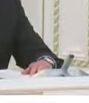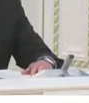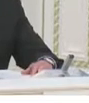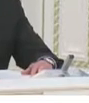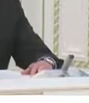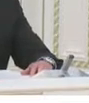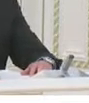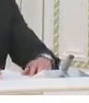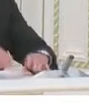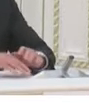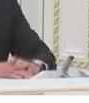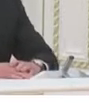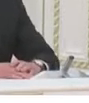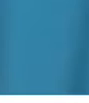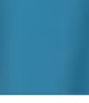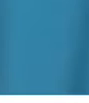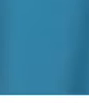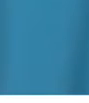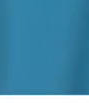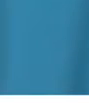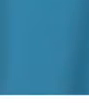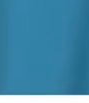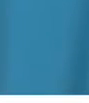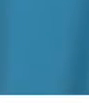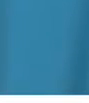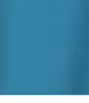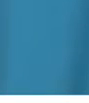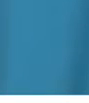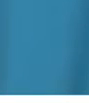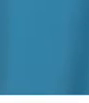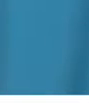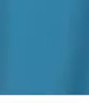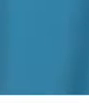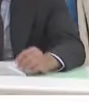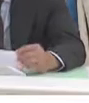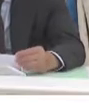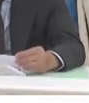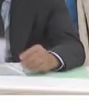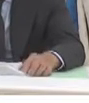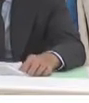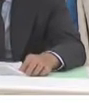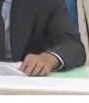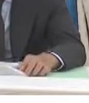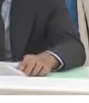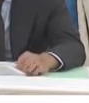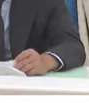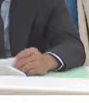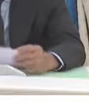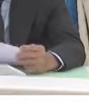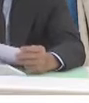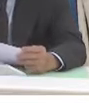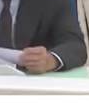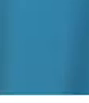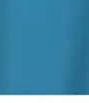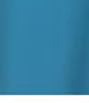Задача стоящая. Сегодня перед нами придать дополнительный импульс экономике страны. Всем известно, какова ситуация в мире. Перспективы мировой